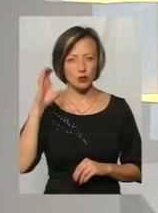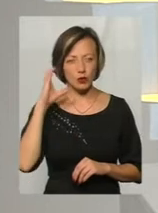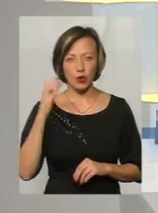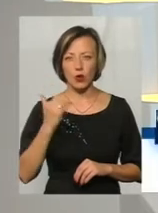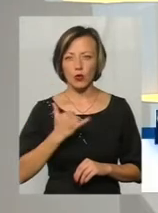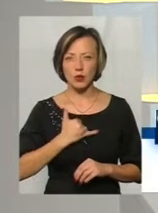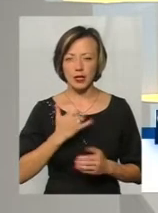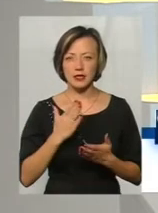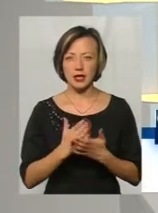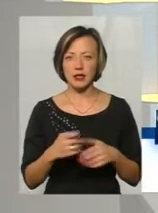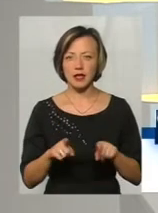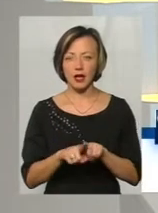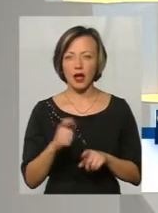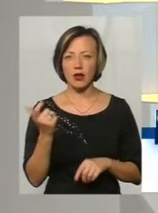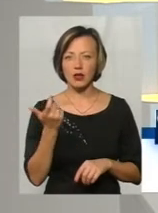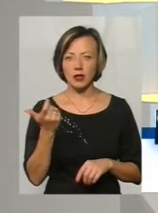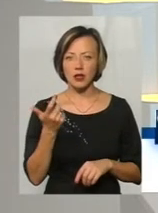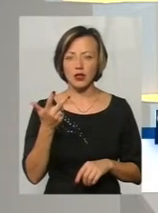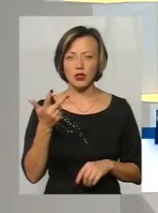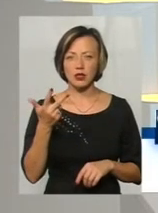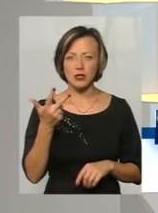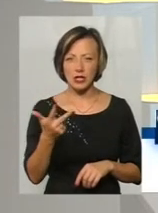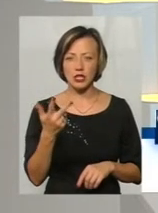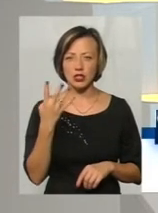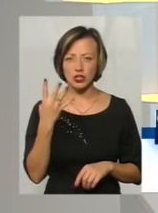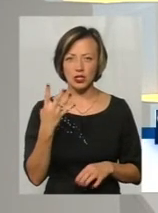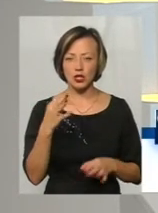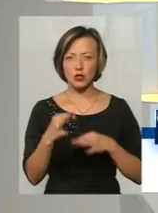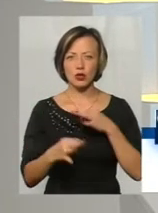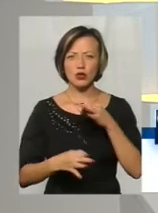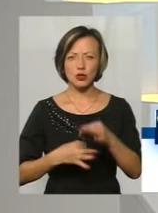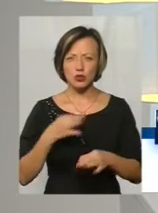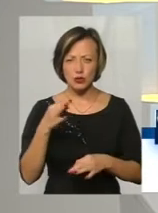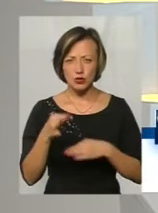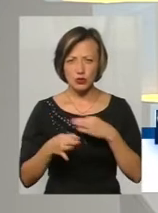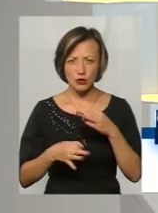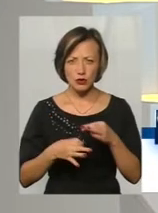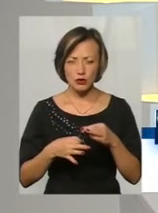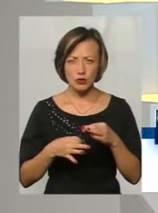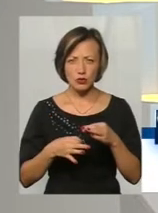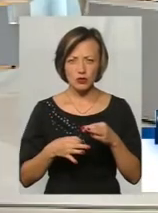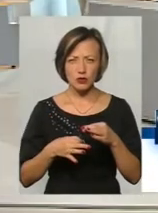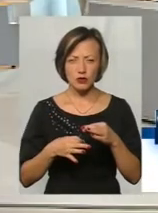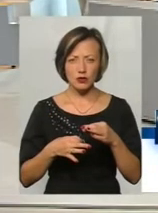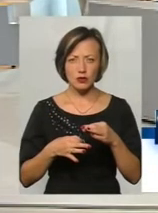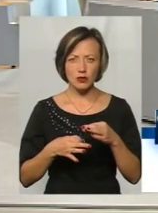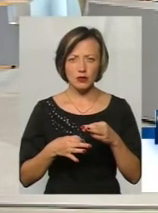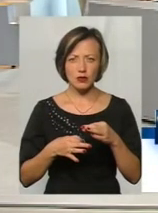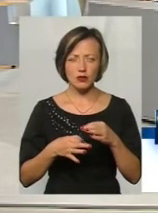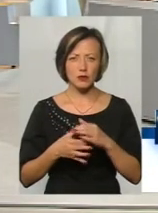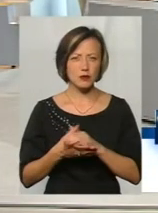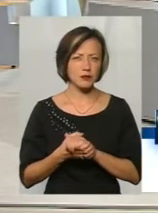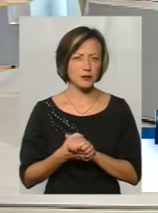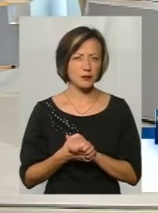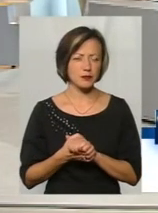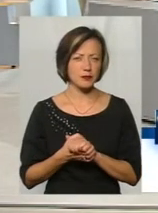такі хатері, що потрапляє по четверо суток, не перетинає корей. Лошадку бігає,